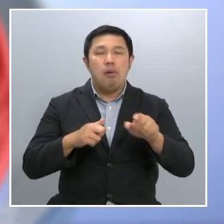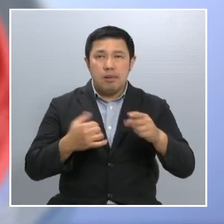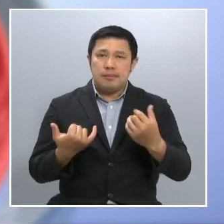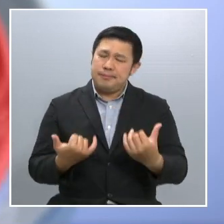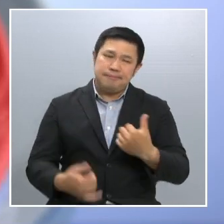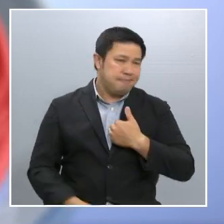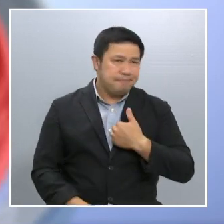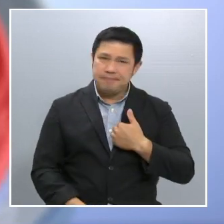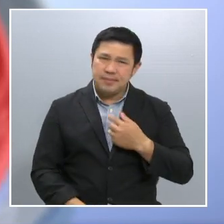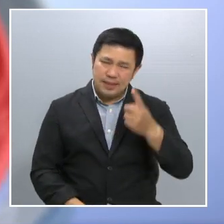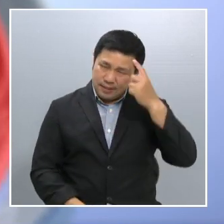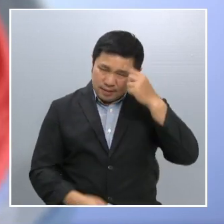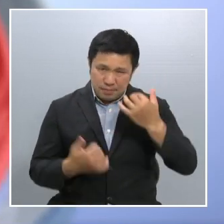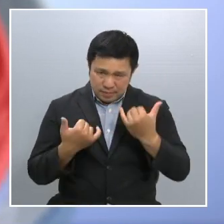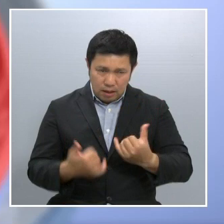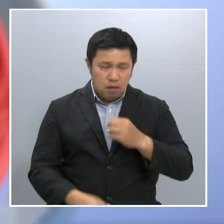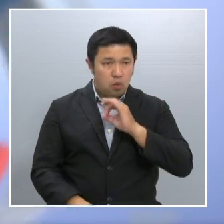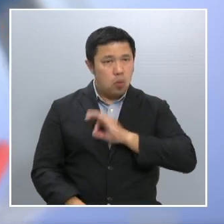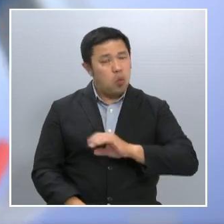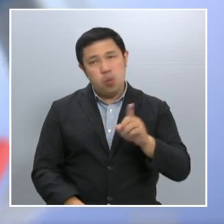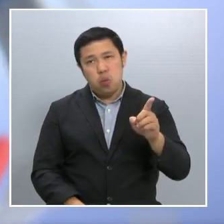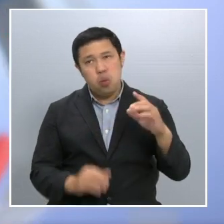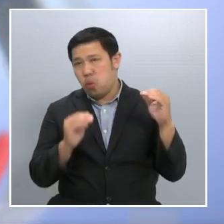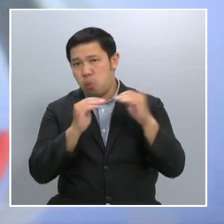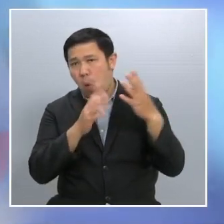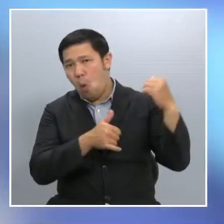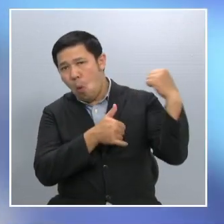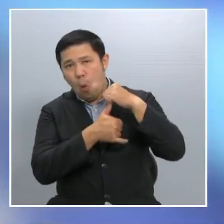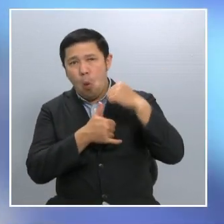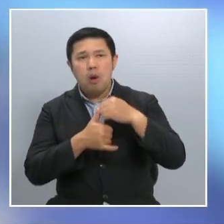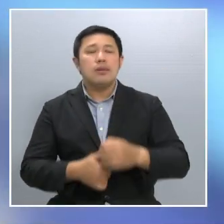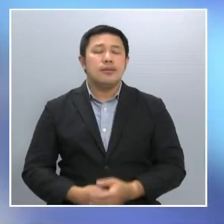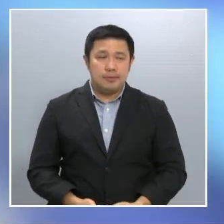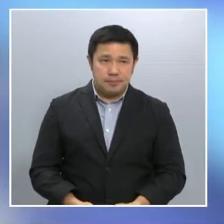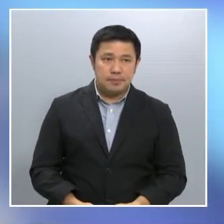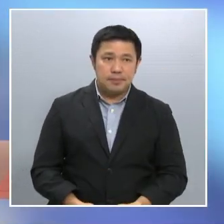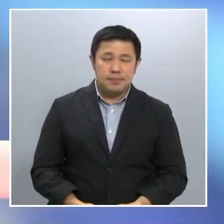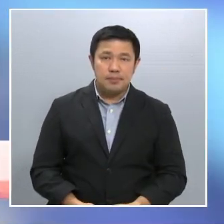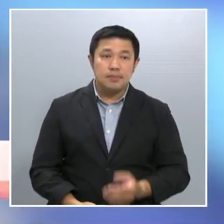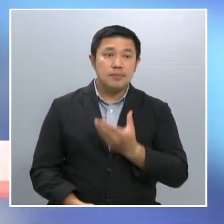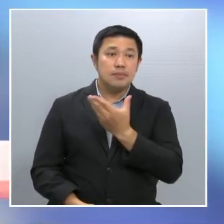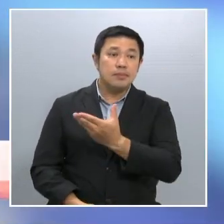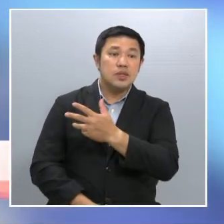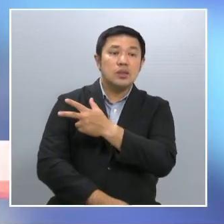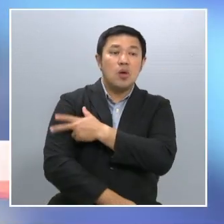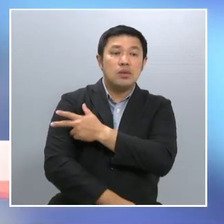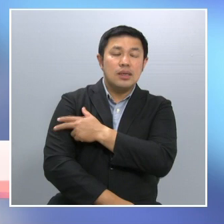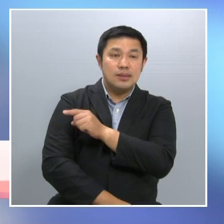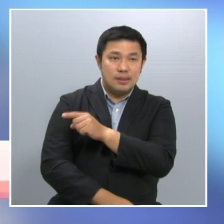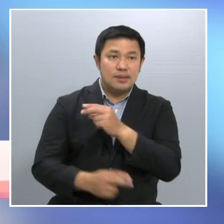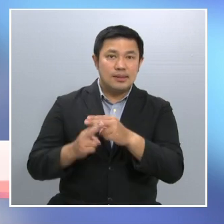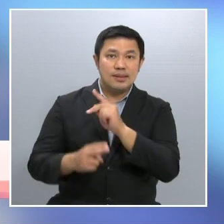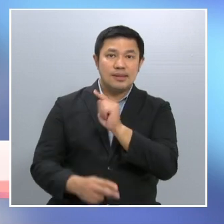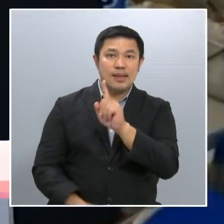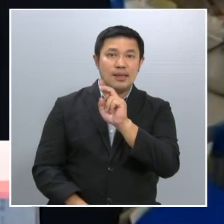ามันจะขนาดนี้รู้สึกว่ามันไม่ยุติธรรม ทางดร.ธนกฤตได้รับการประสานจากคุณการจอม